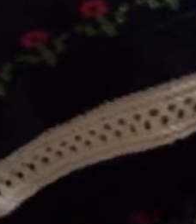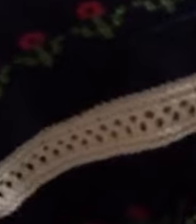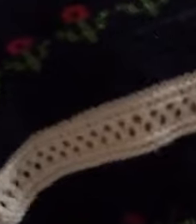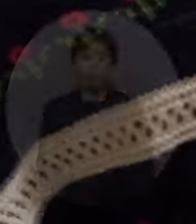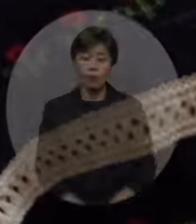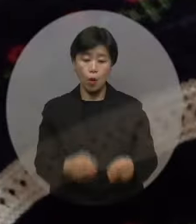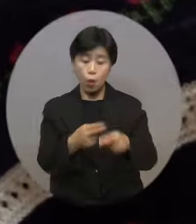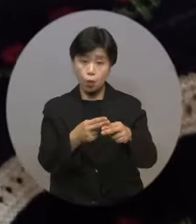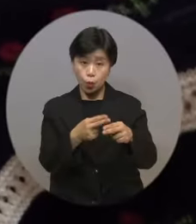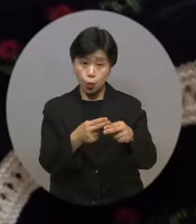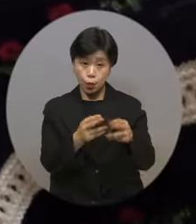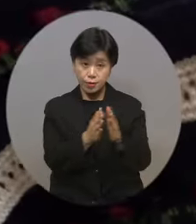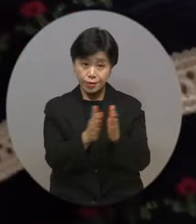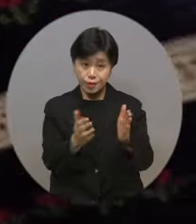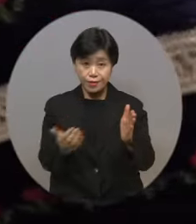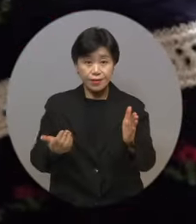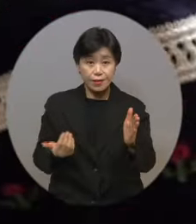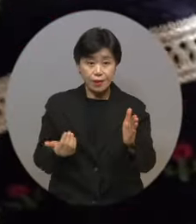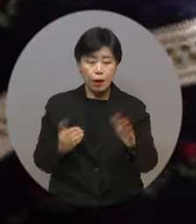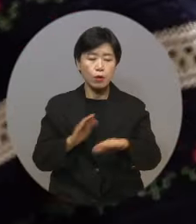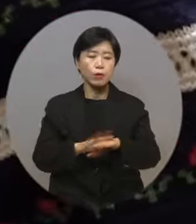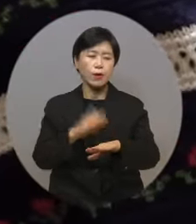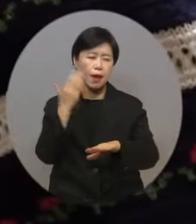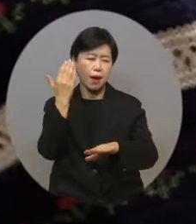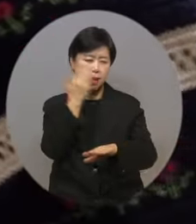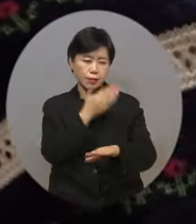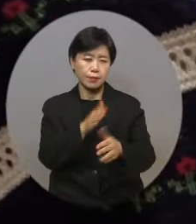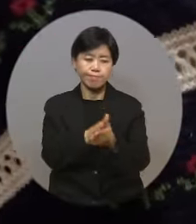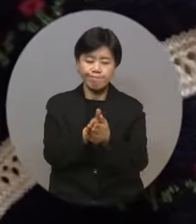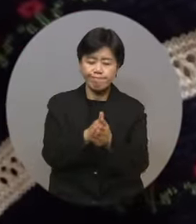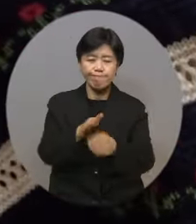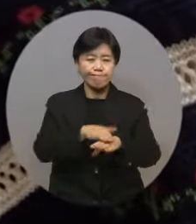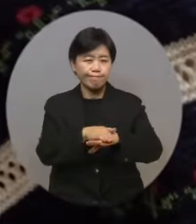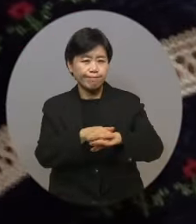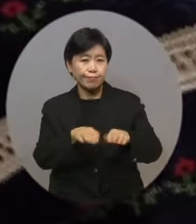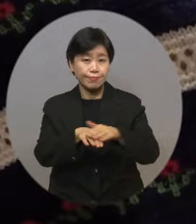요리를 하기 전에 손을 깨끗이 씻는 지연 씨.